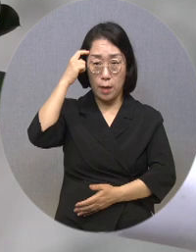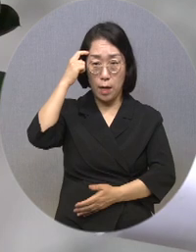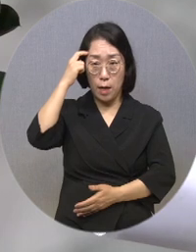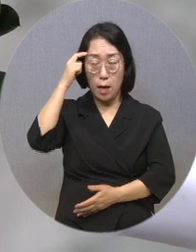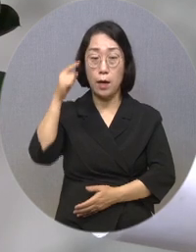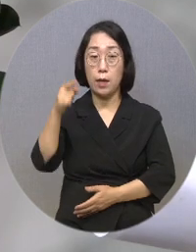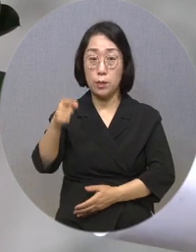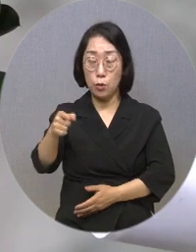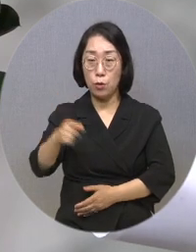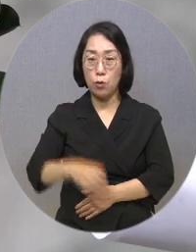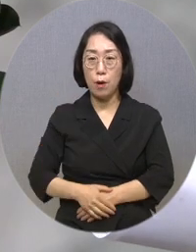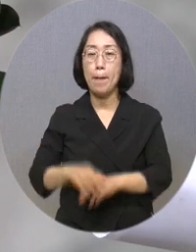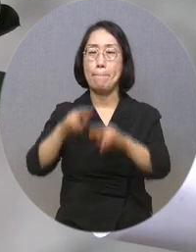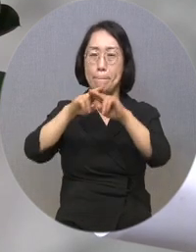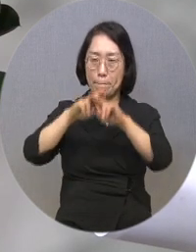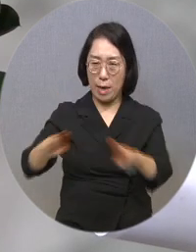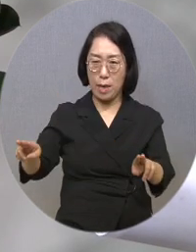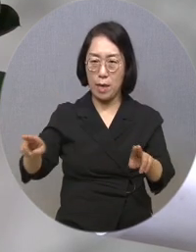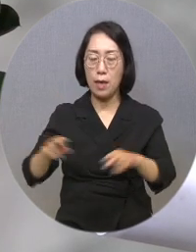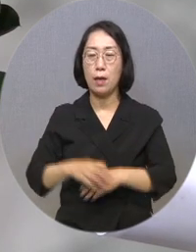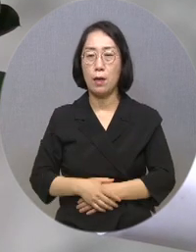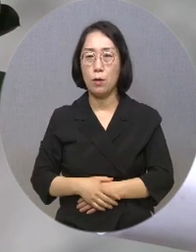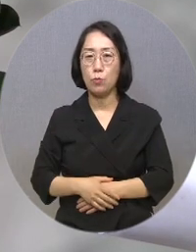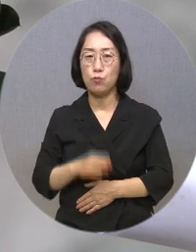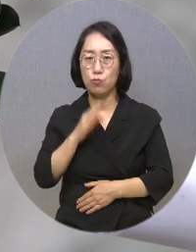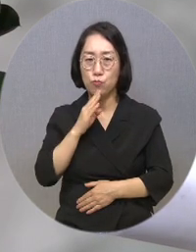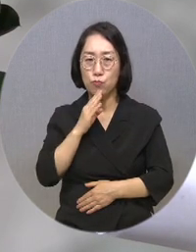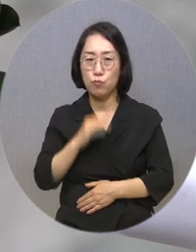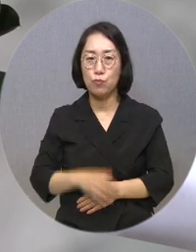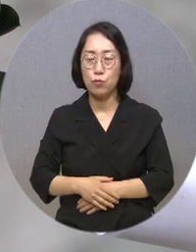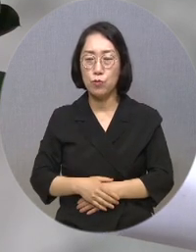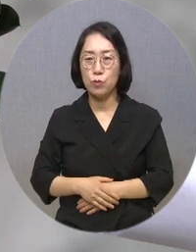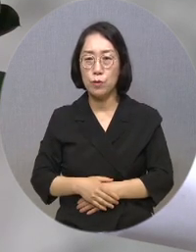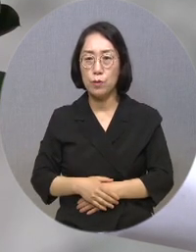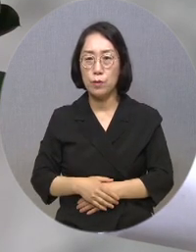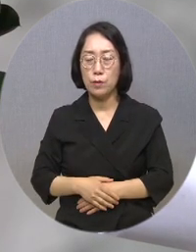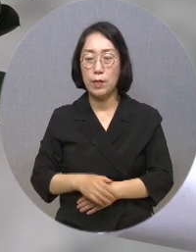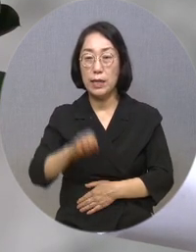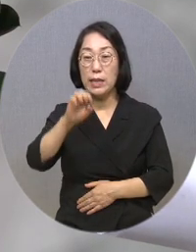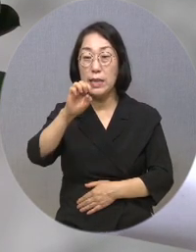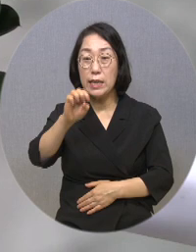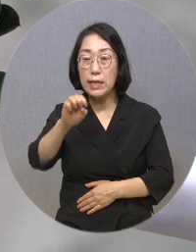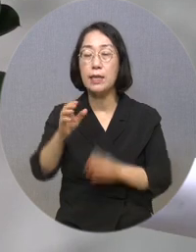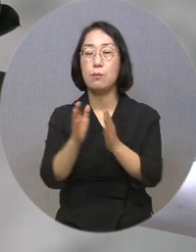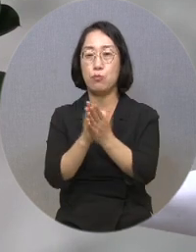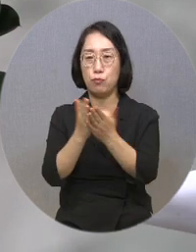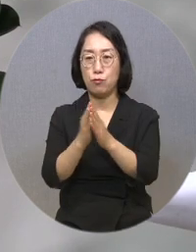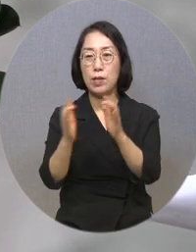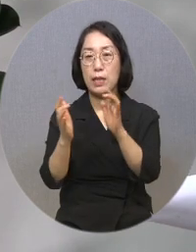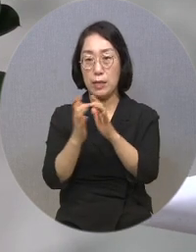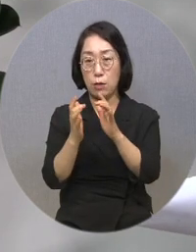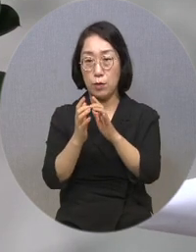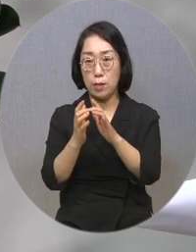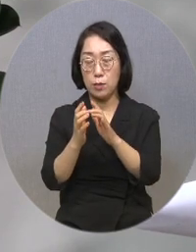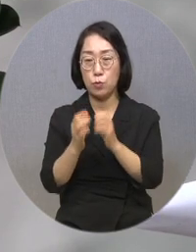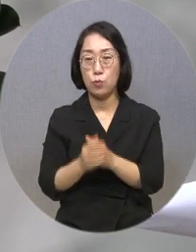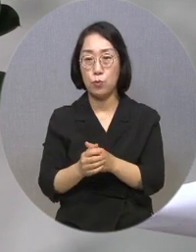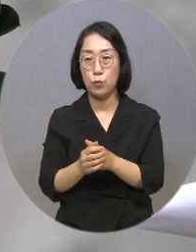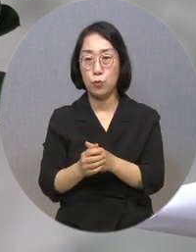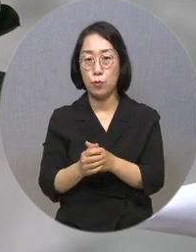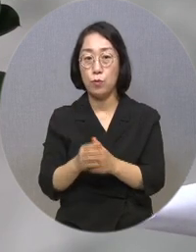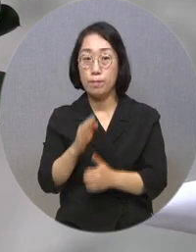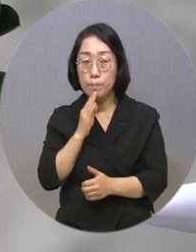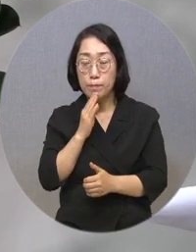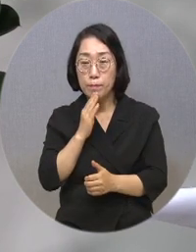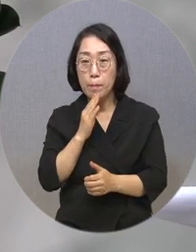과감하게 저는 그것을 안 하기로 하고 실질적으로 전자북으로 이북으로 판매하는 명단을